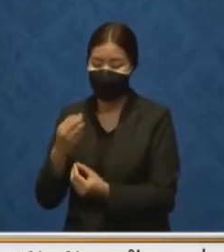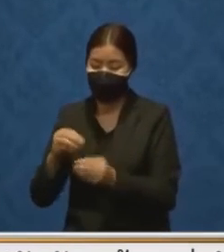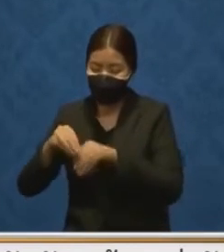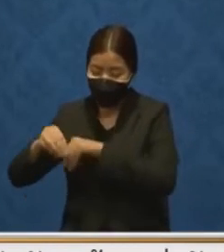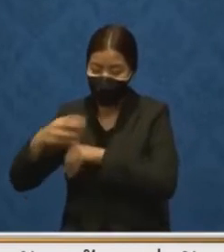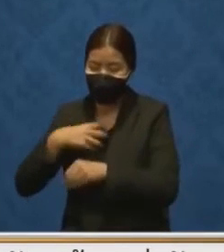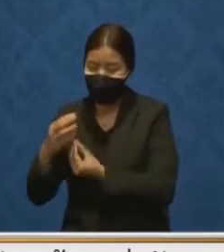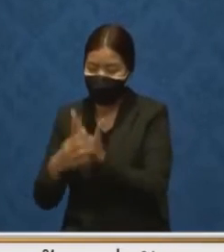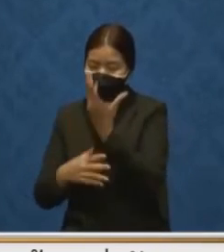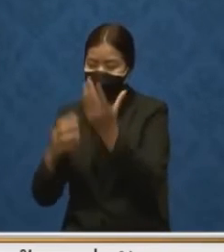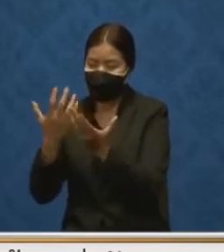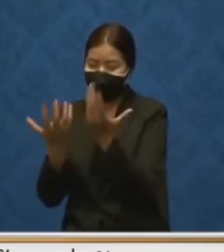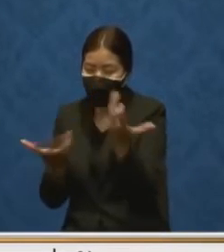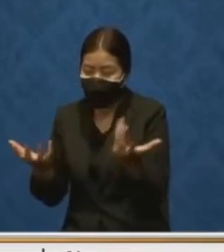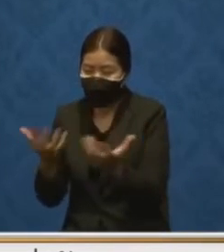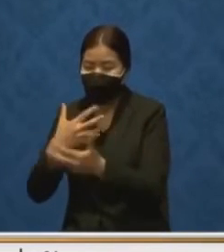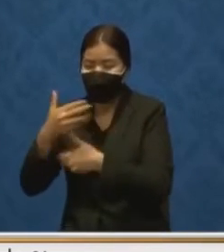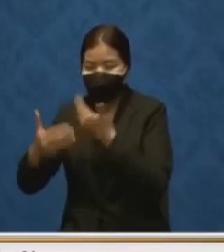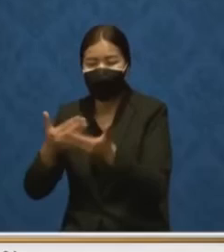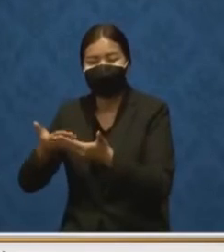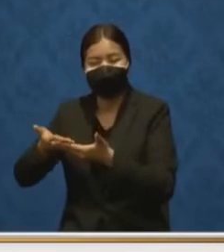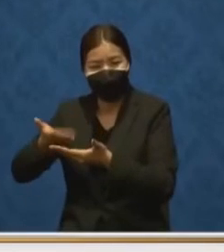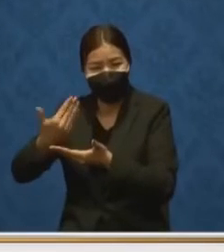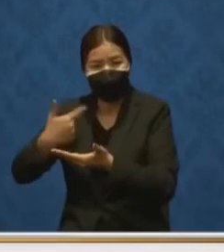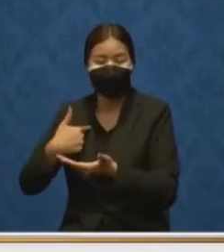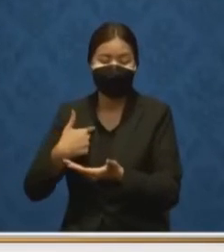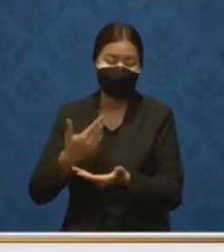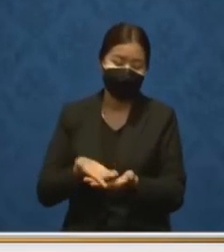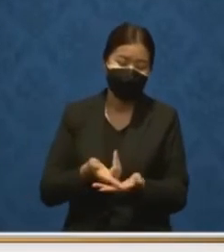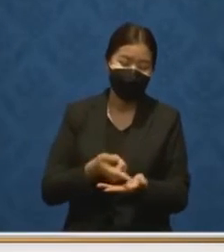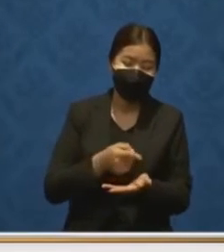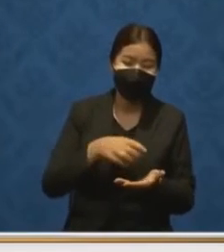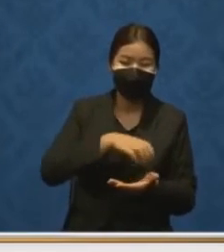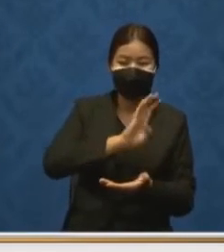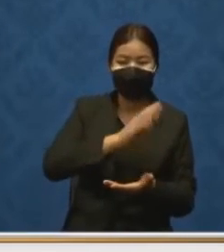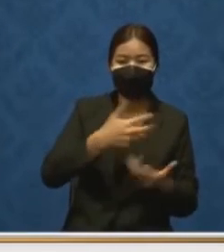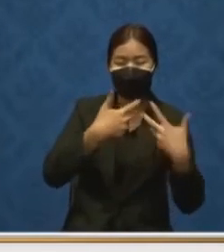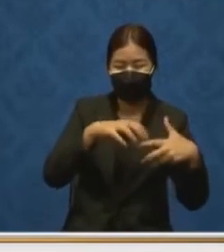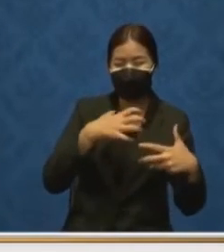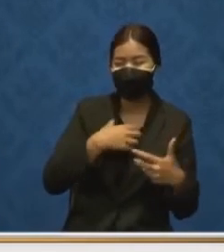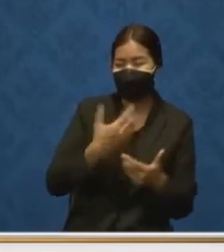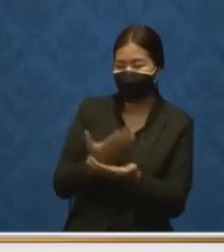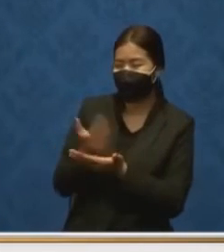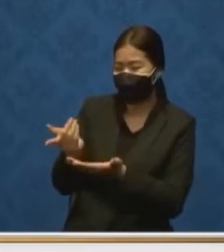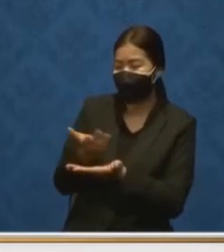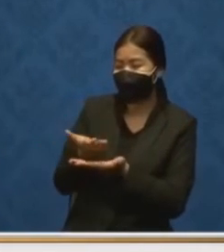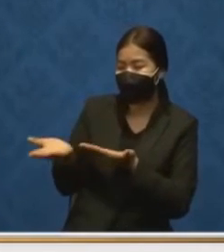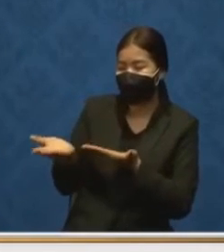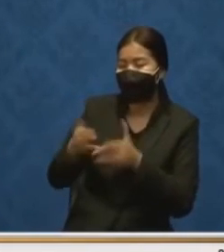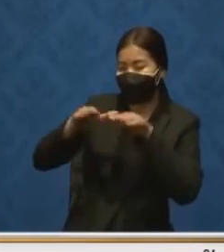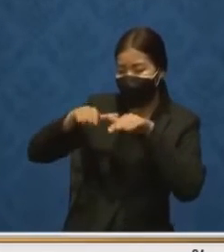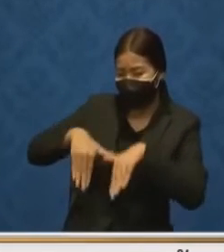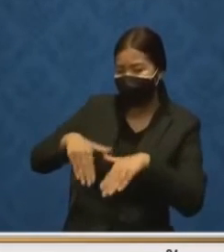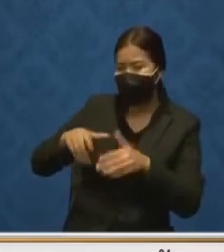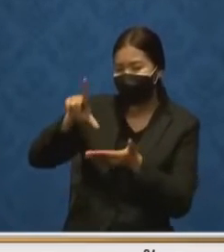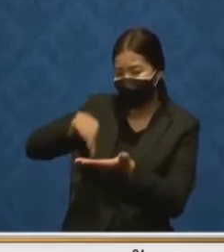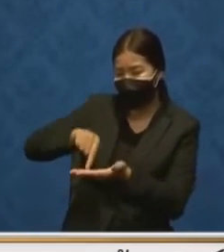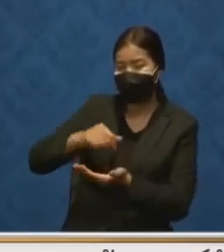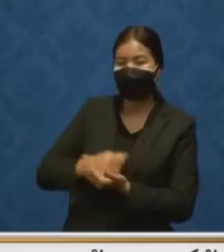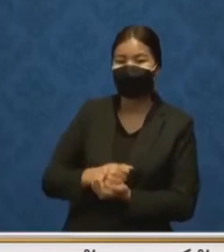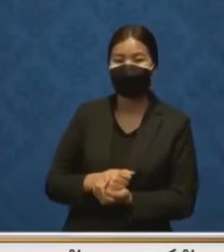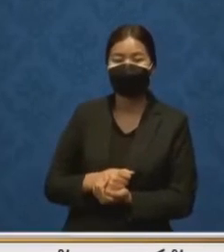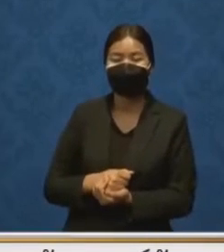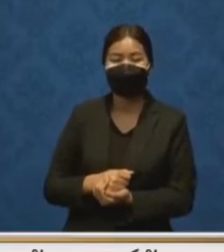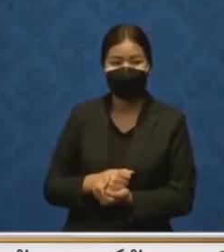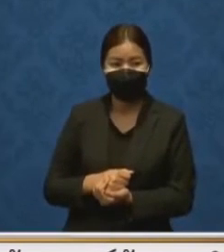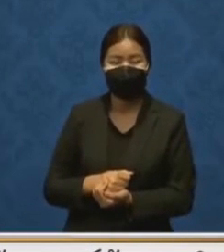เวีลทสุ สูงที่สุดพูดประกอบผลิน้มปามกวดเวอผล็อยากใหต้นทุนน้มปามถูกที่สุด่ใช่